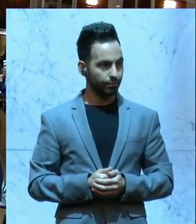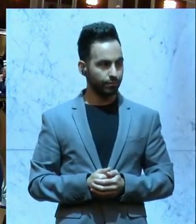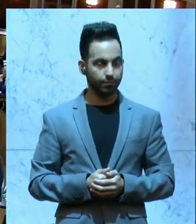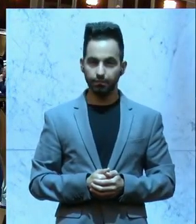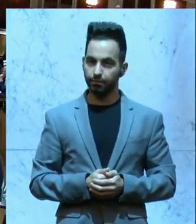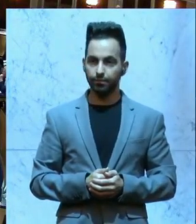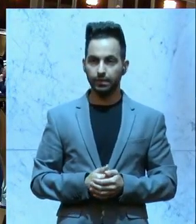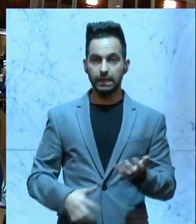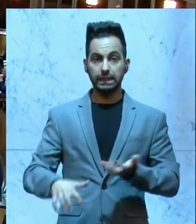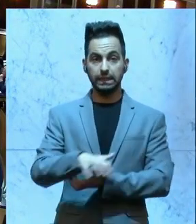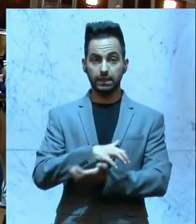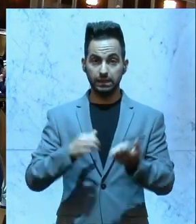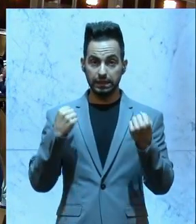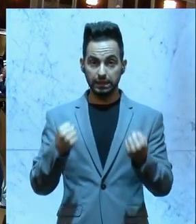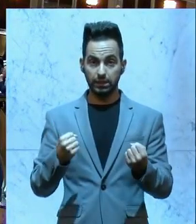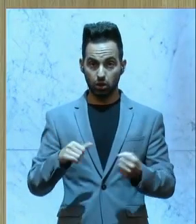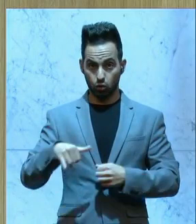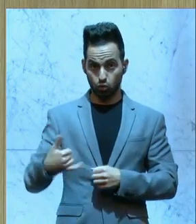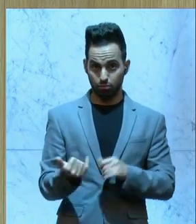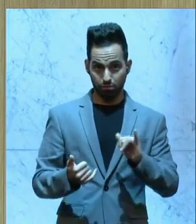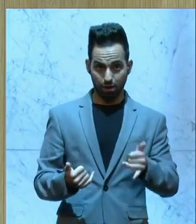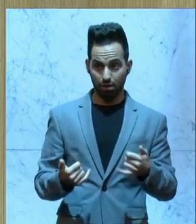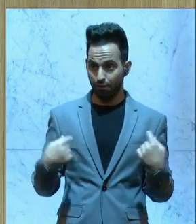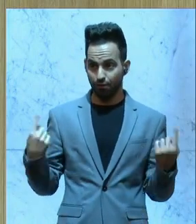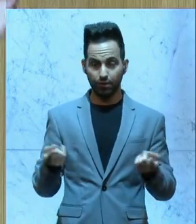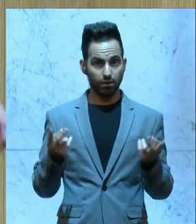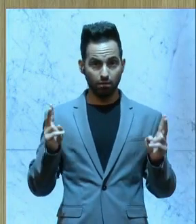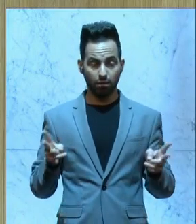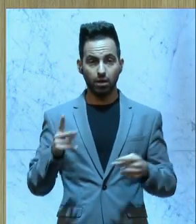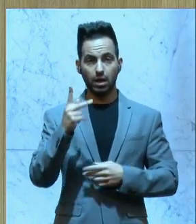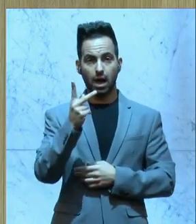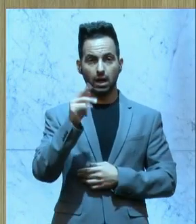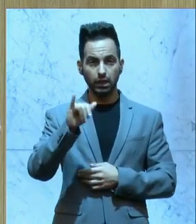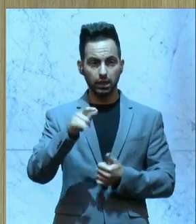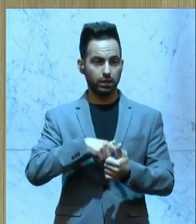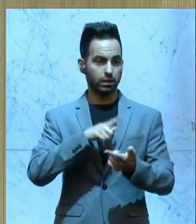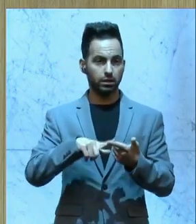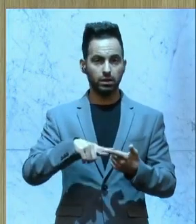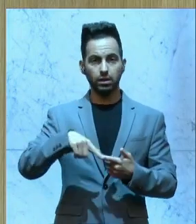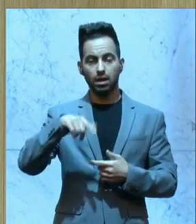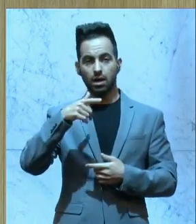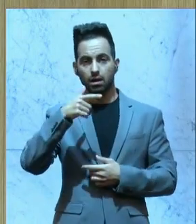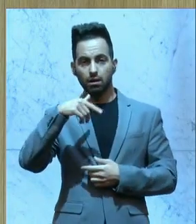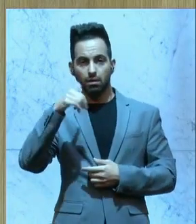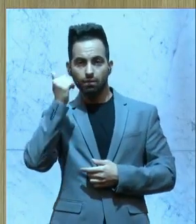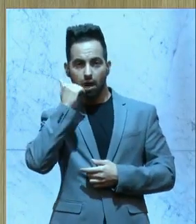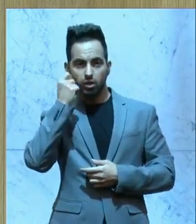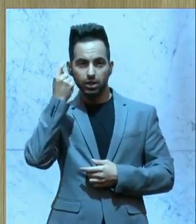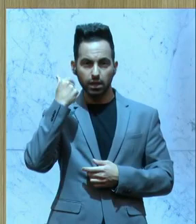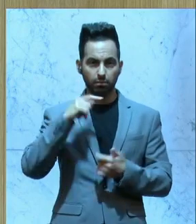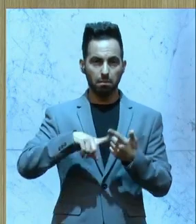Es ist ein krisensicherer Job, das muss man auch sagen. Wir können, es wird durch KI, durch Artificial Intelligence, was alles